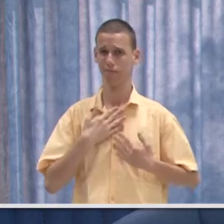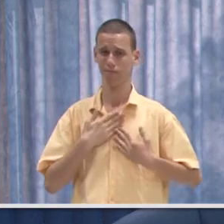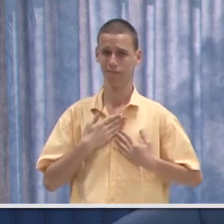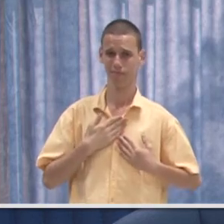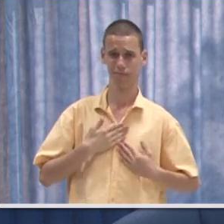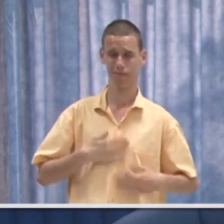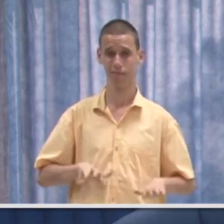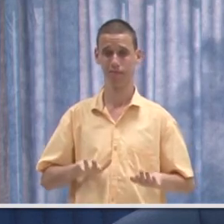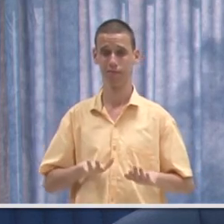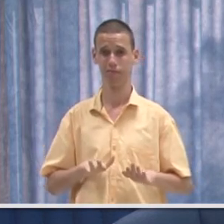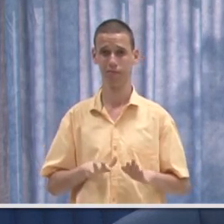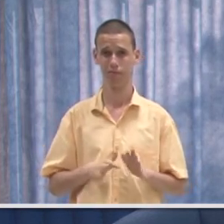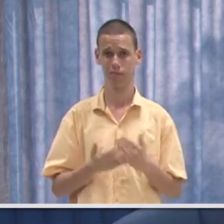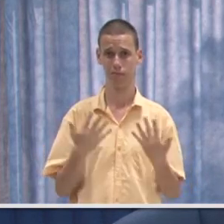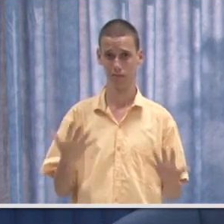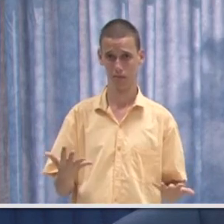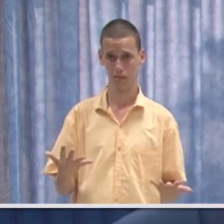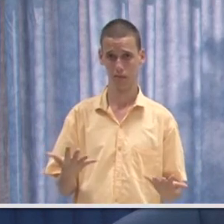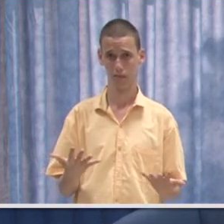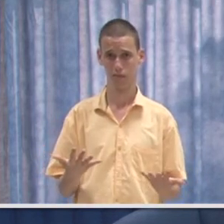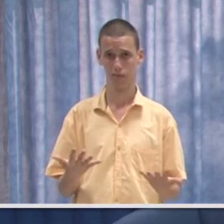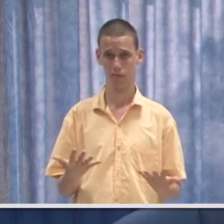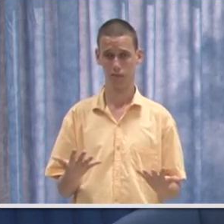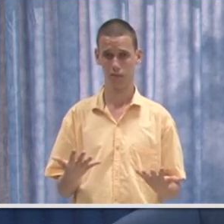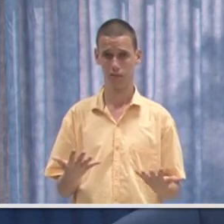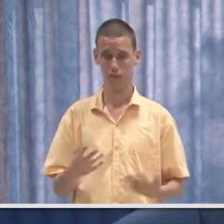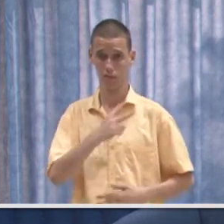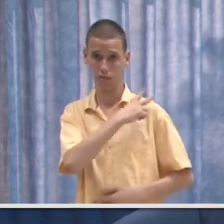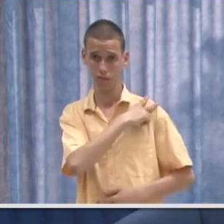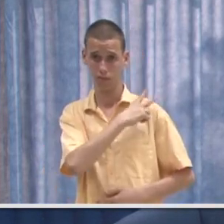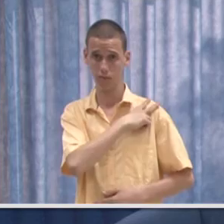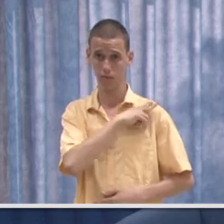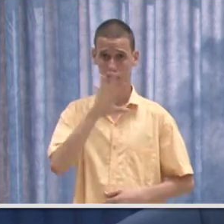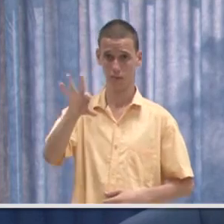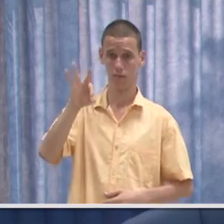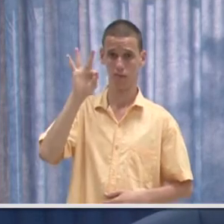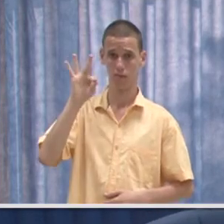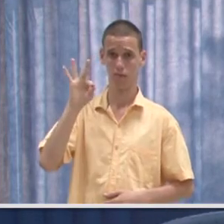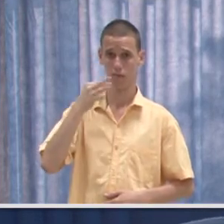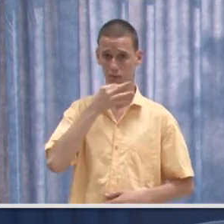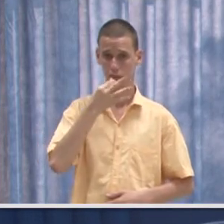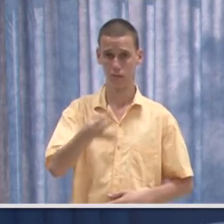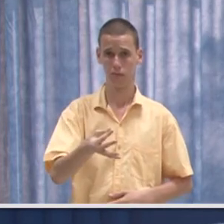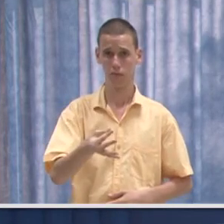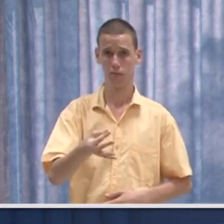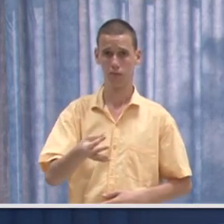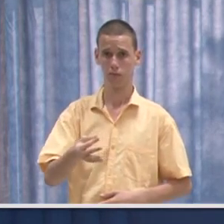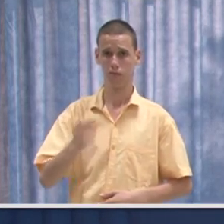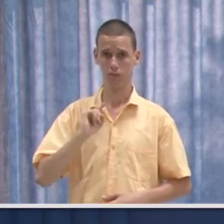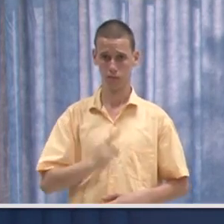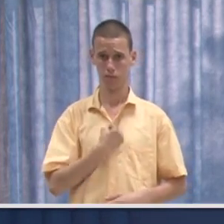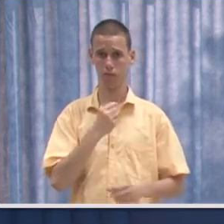qui décision peut gagner. Moi, je pas connais moi. Et moi, je vois un commentaire qui vient dire avec moi, il dit aux autres ils n'assisent là dans front line, directement